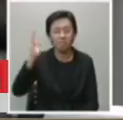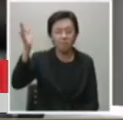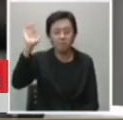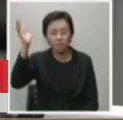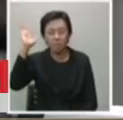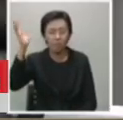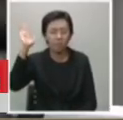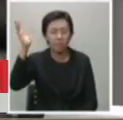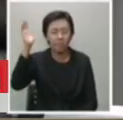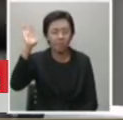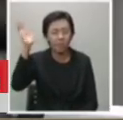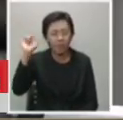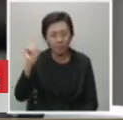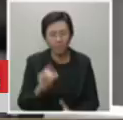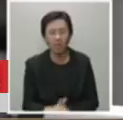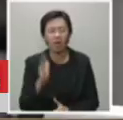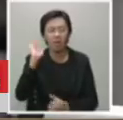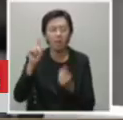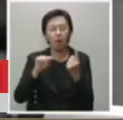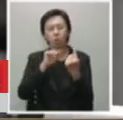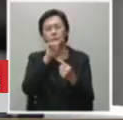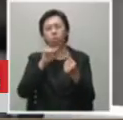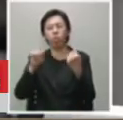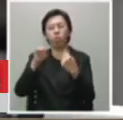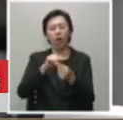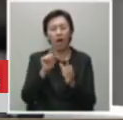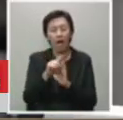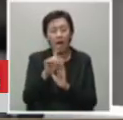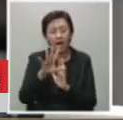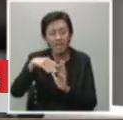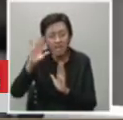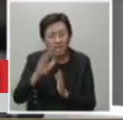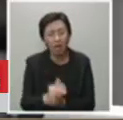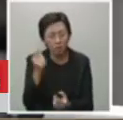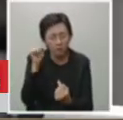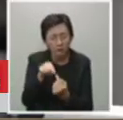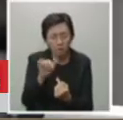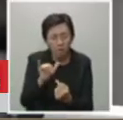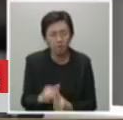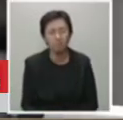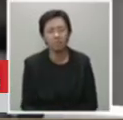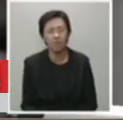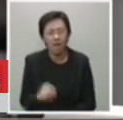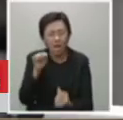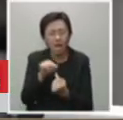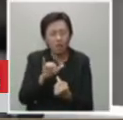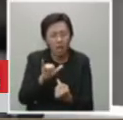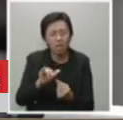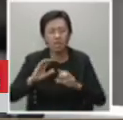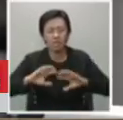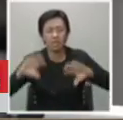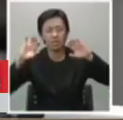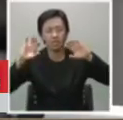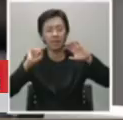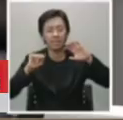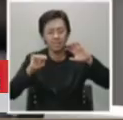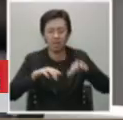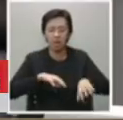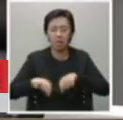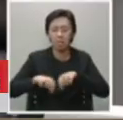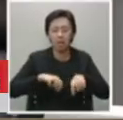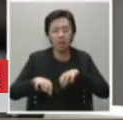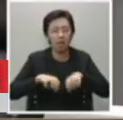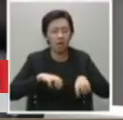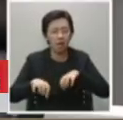ครับเป็นการอภิปรายวนเวียนซ้ำซากนี่5นาทีกว่ายังไม่เข้าเนื้อเรื่องเลยนะครับว่ารัฐบาลนี้บริหารราชการ